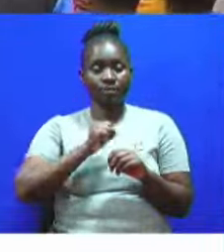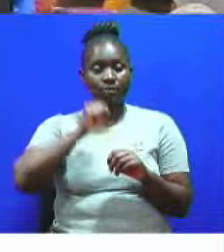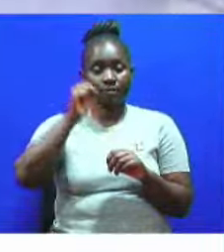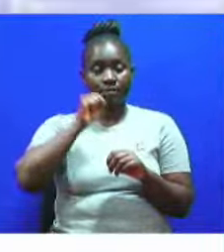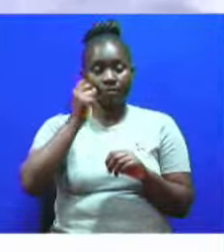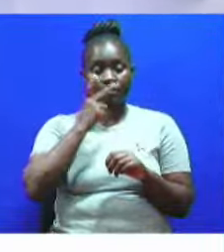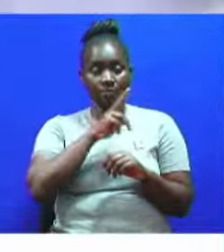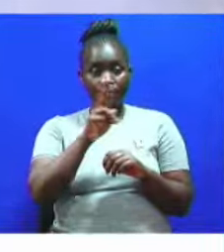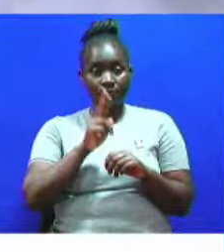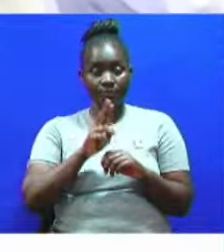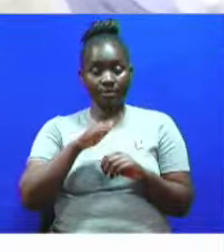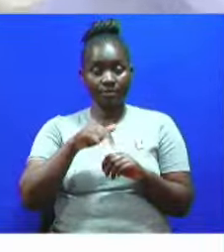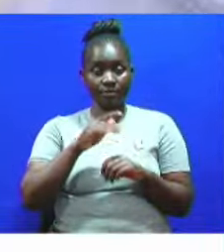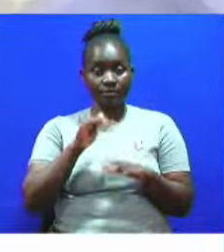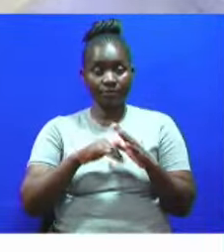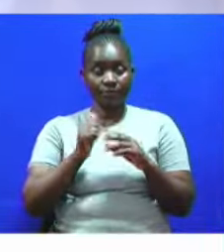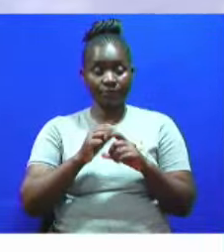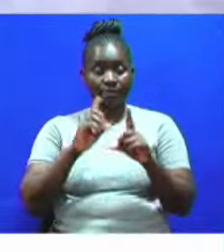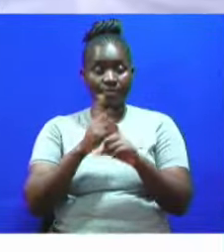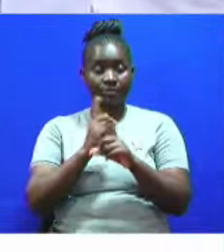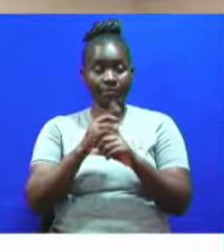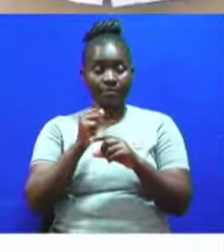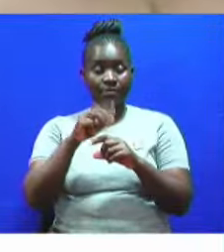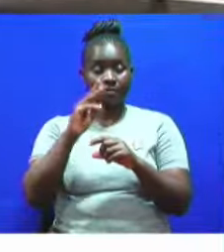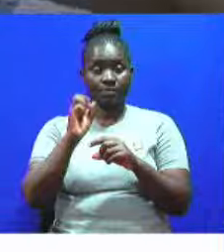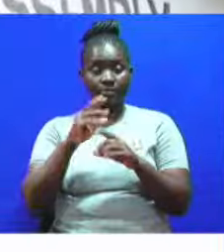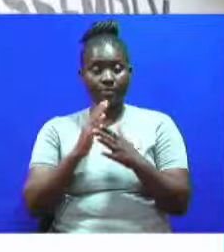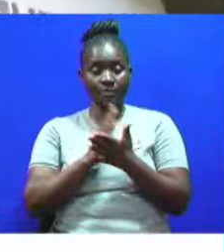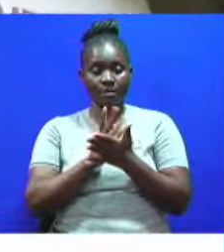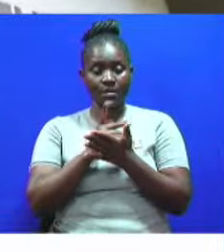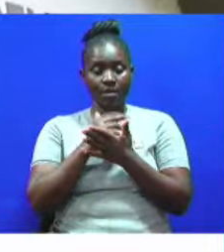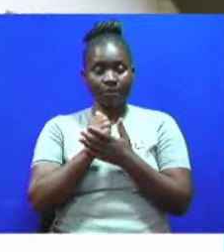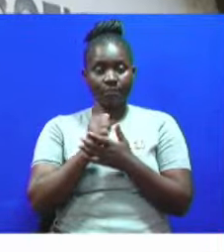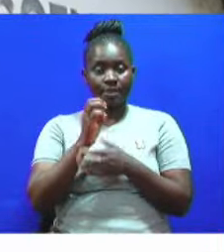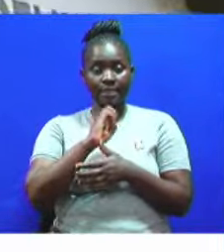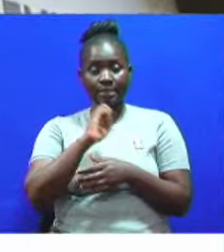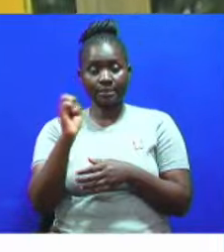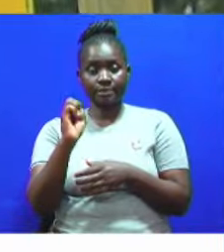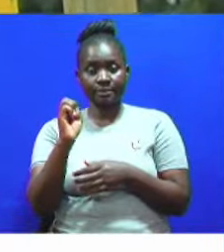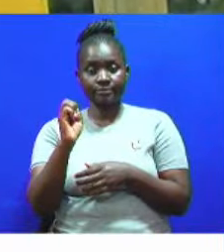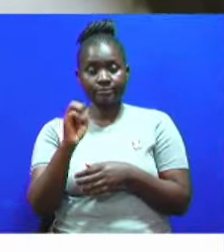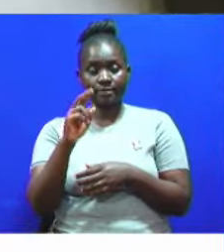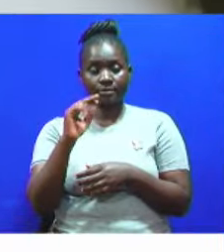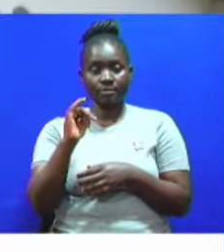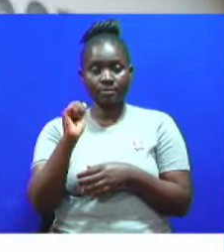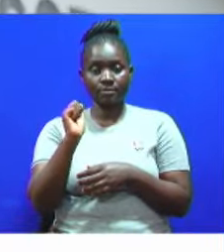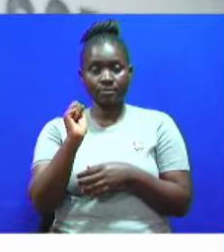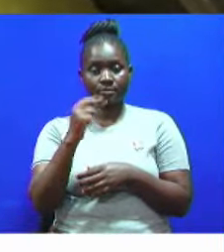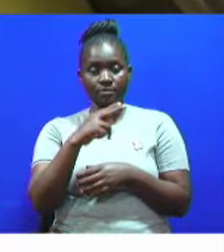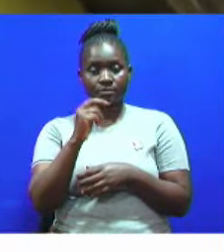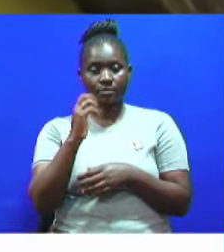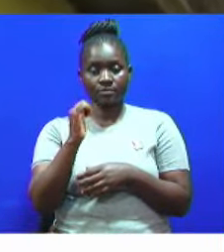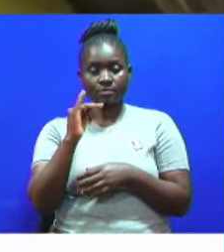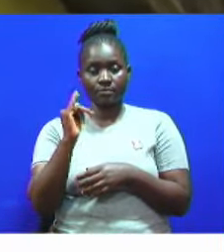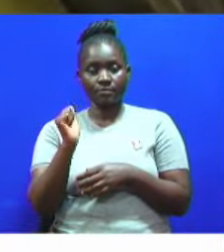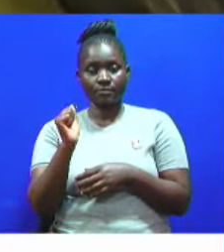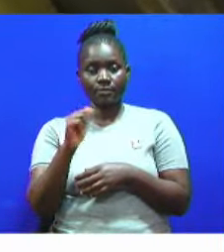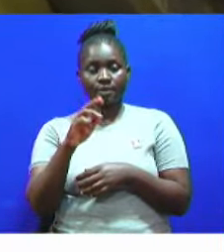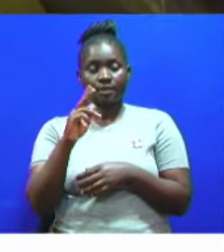kana kubeta nse asechi wadi au au egati yabo Masige East nyacheki kiogoro amona